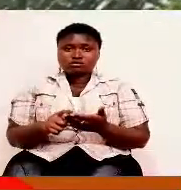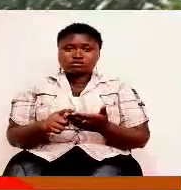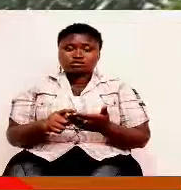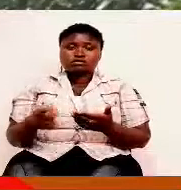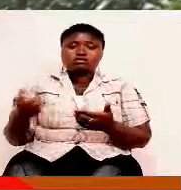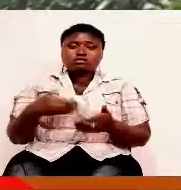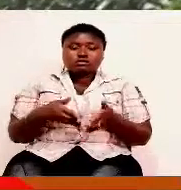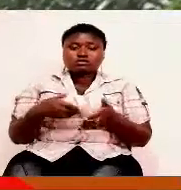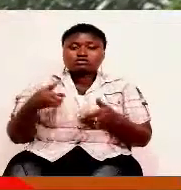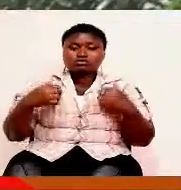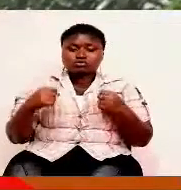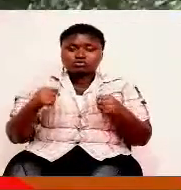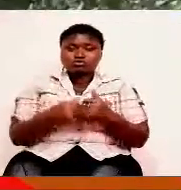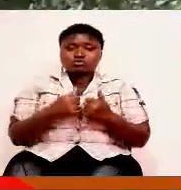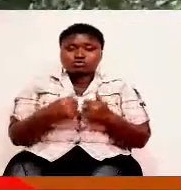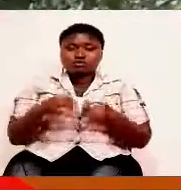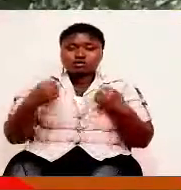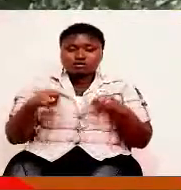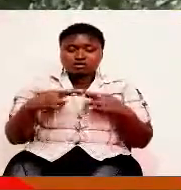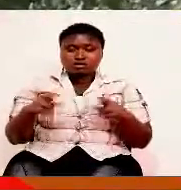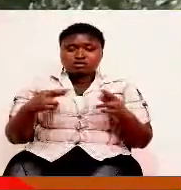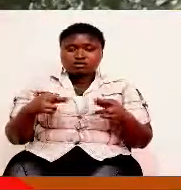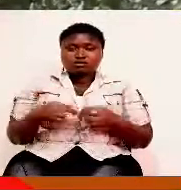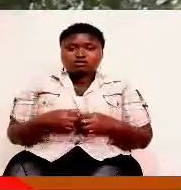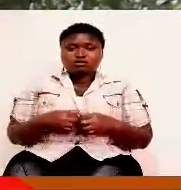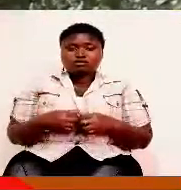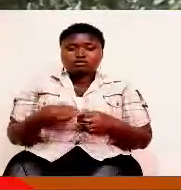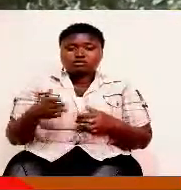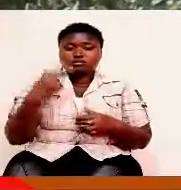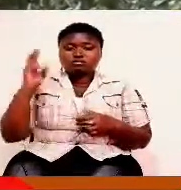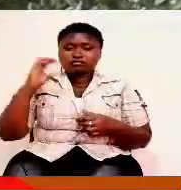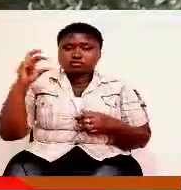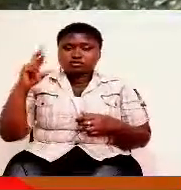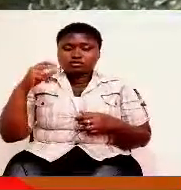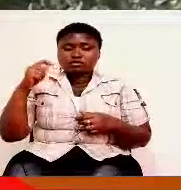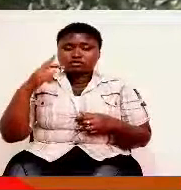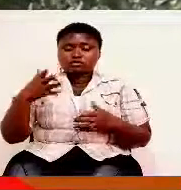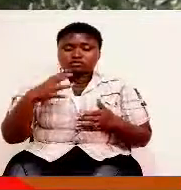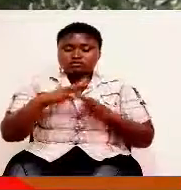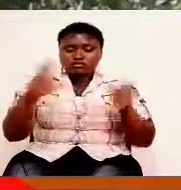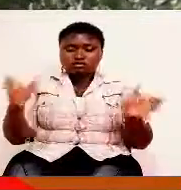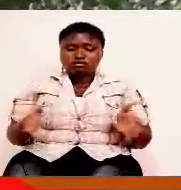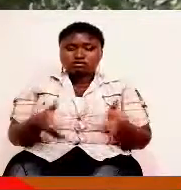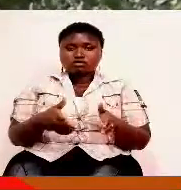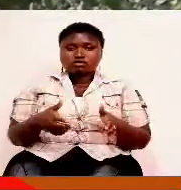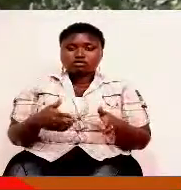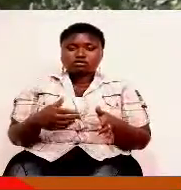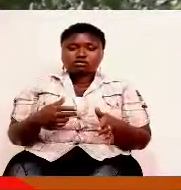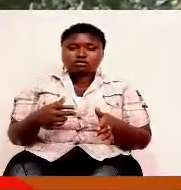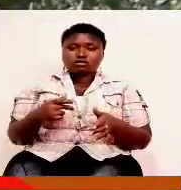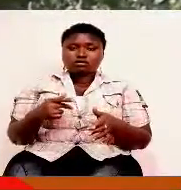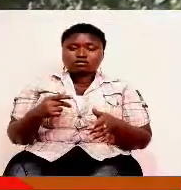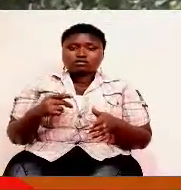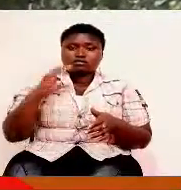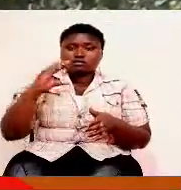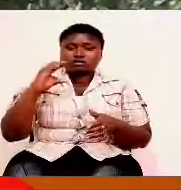tayari ni mahotire guthie kuriha thitima itagwo Catherine Mugure na itora rito ni rere ria ritagwo jira ya club